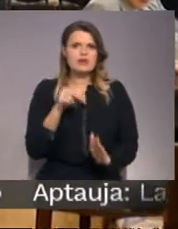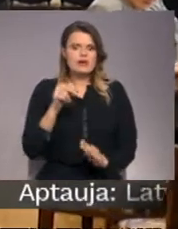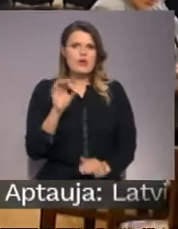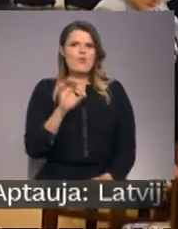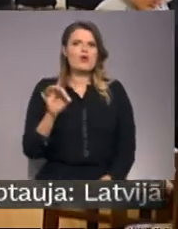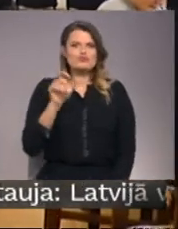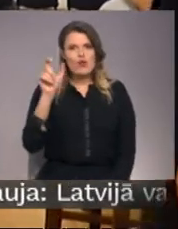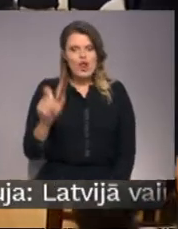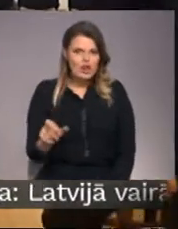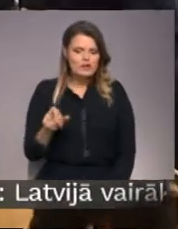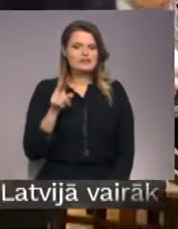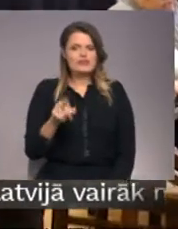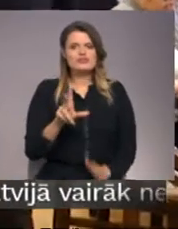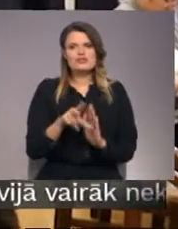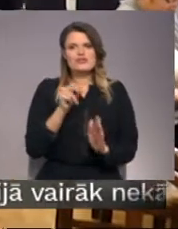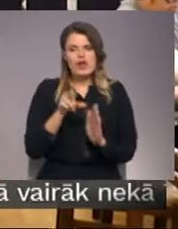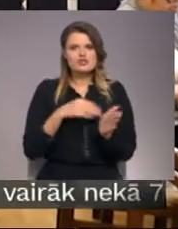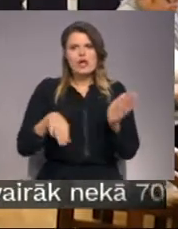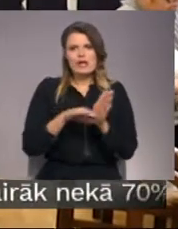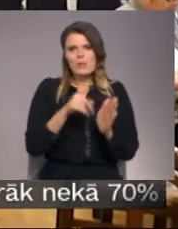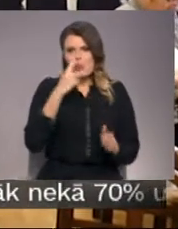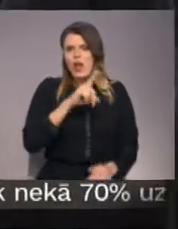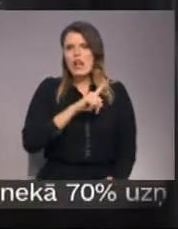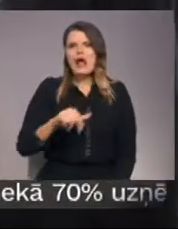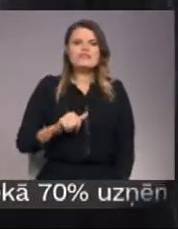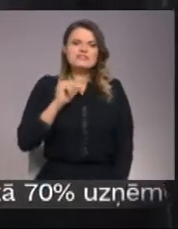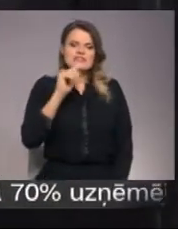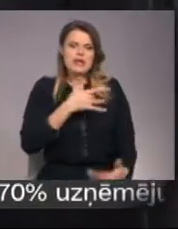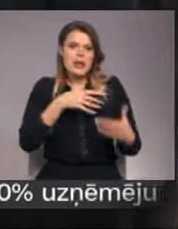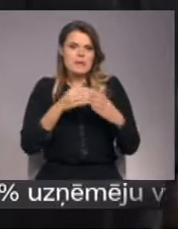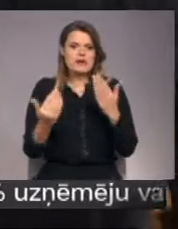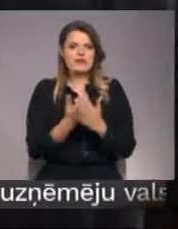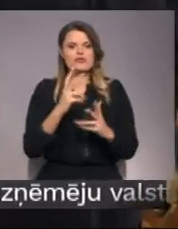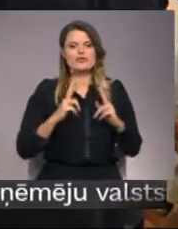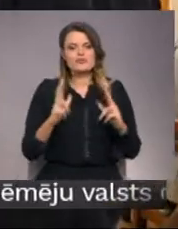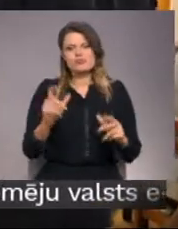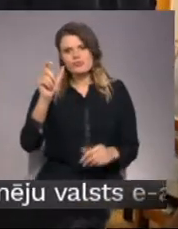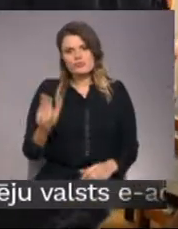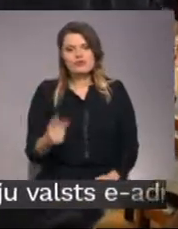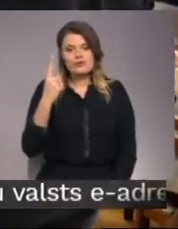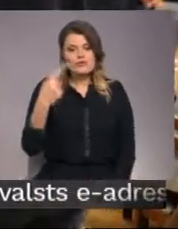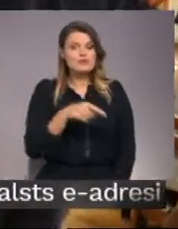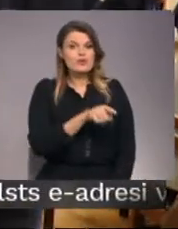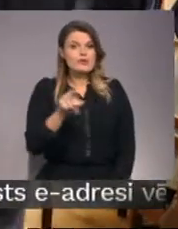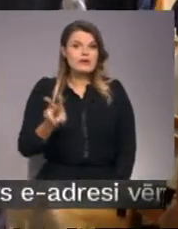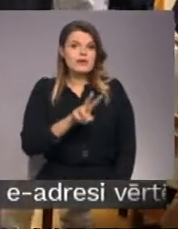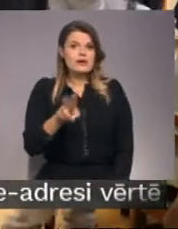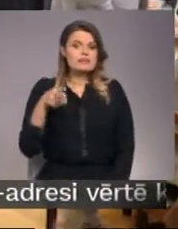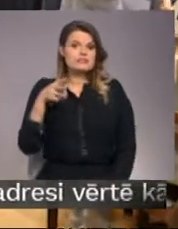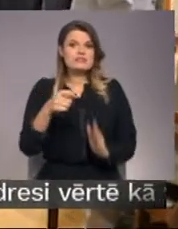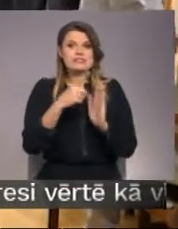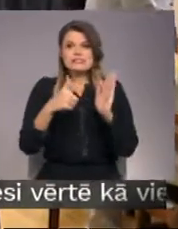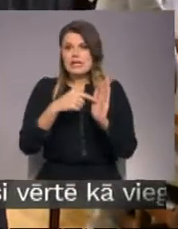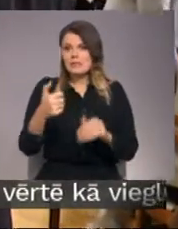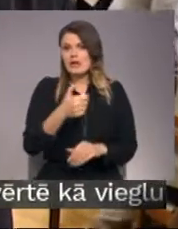Andris Ozoliņš, kurš vēlēšanās kandidēja no Latvijas zaļās partijas. Jaunais priekšsētājs ir viens no tiem, kurš